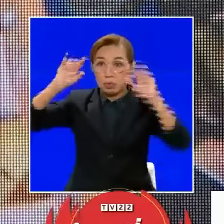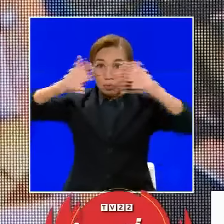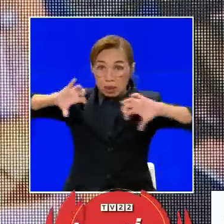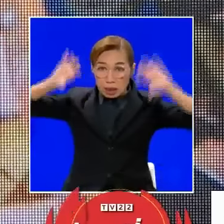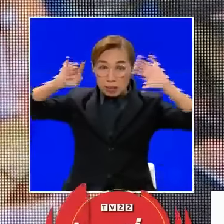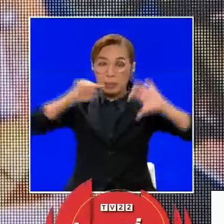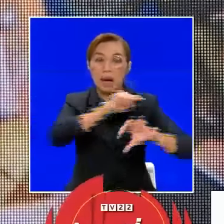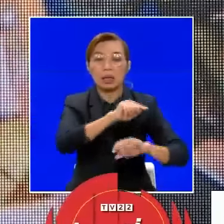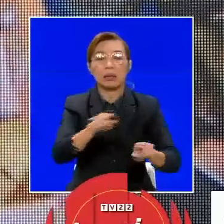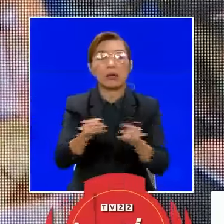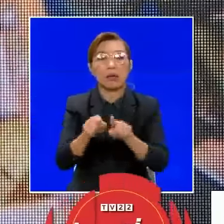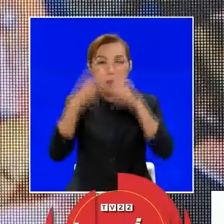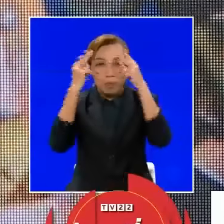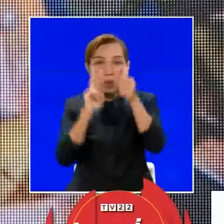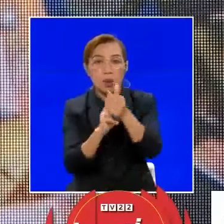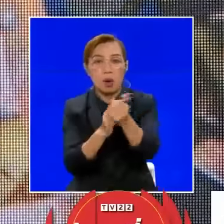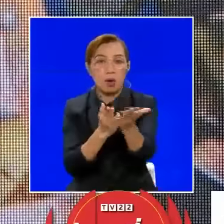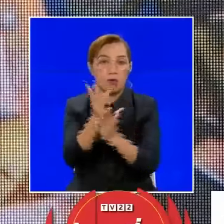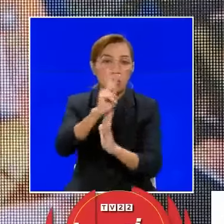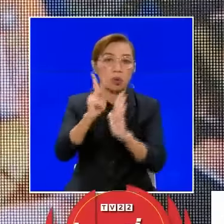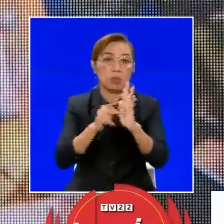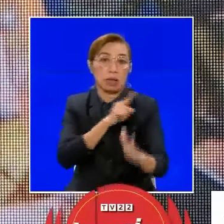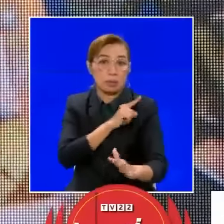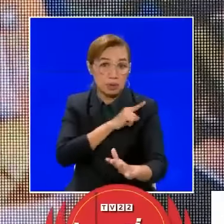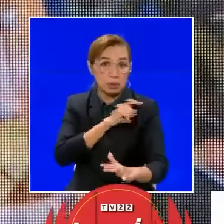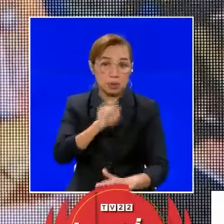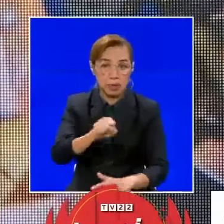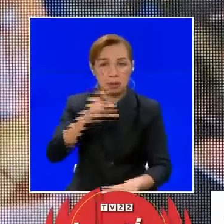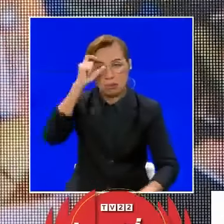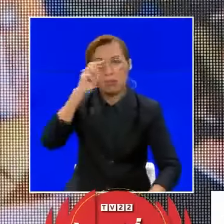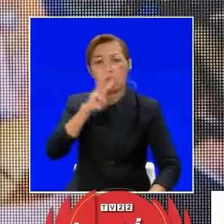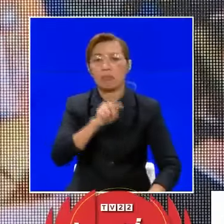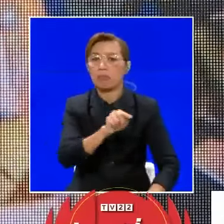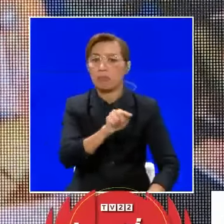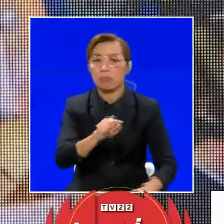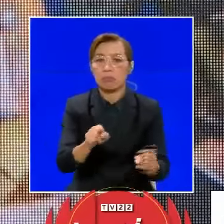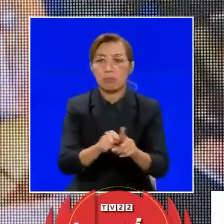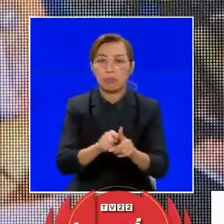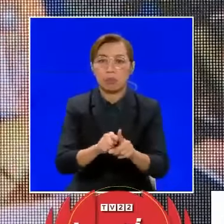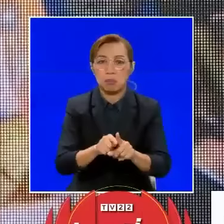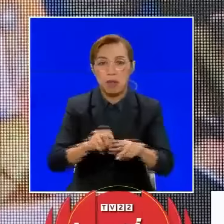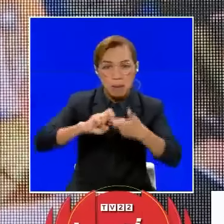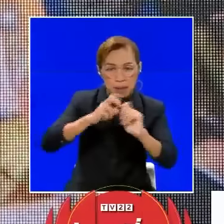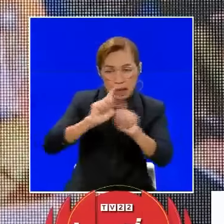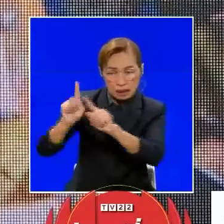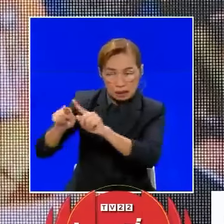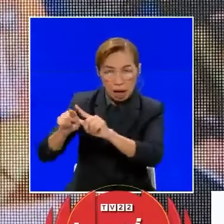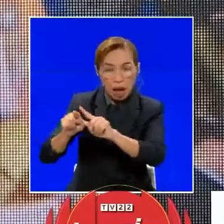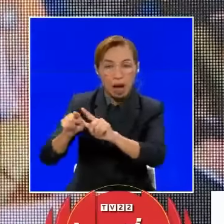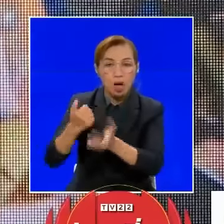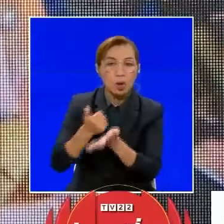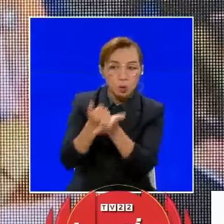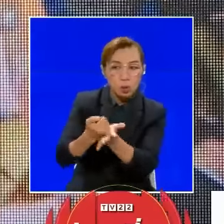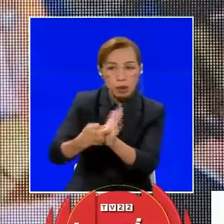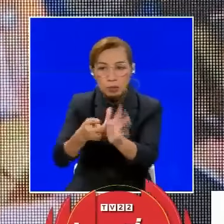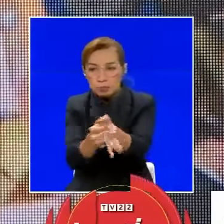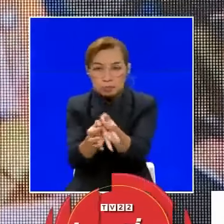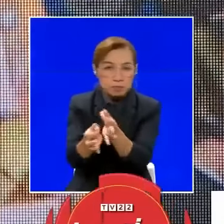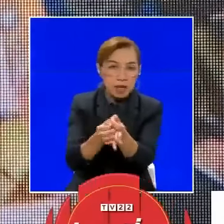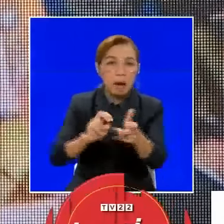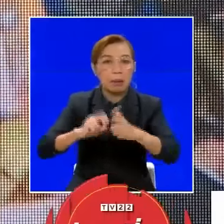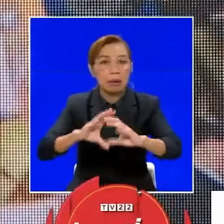วก็หลายข้อกฎหมายในหลายรัฐบาลอาจารย์วิศนุก็เป็นคนที่คลี่คลายสถานการณ์ได ้อันนี้เรื่องจริง